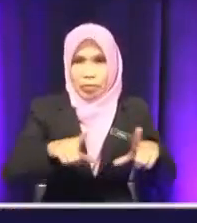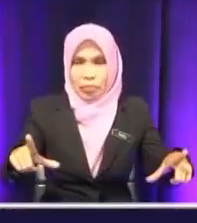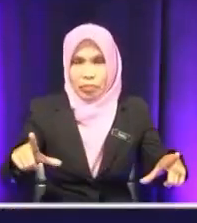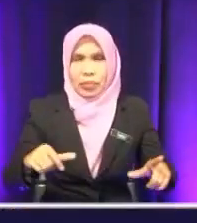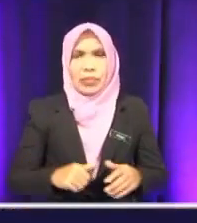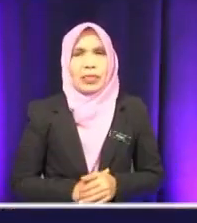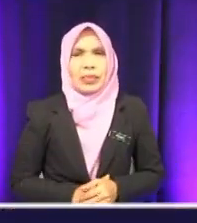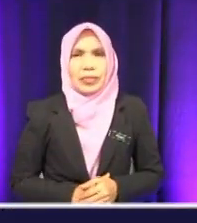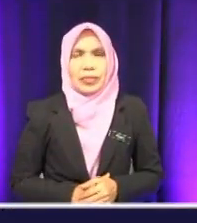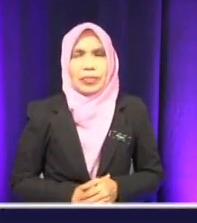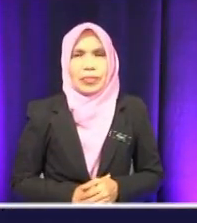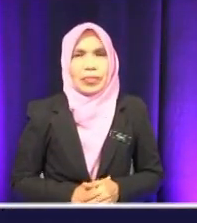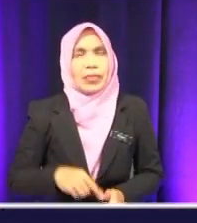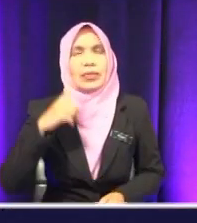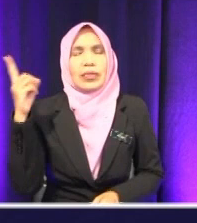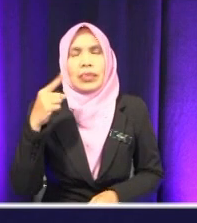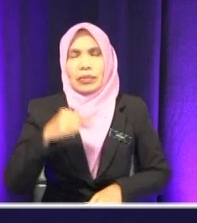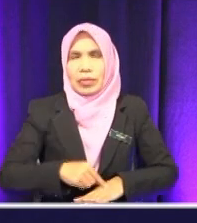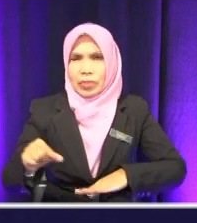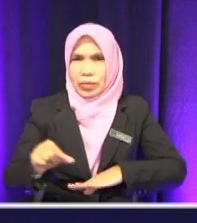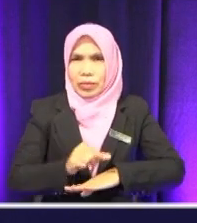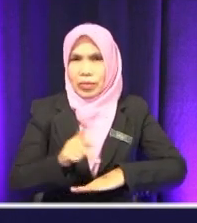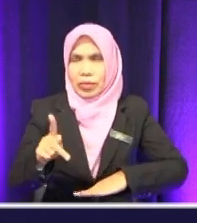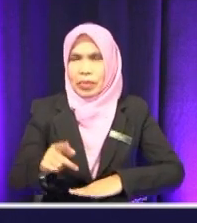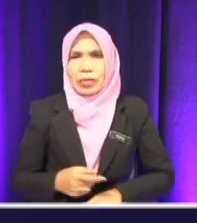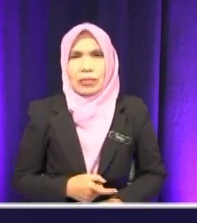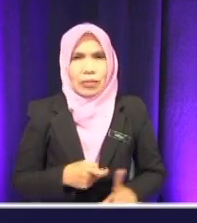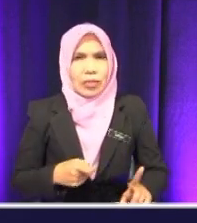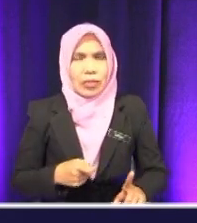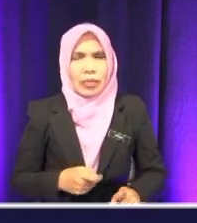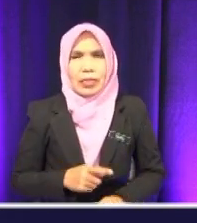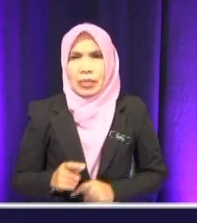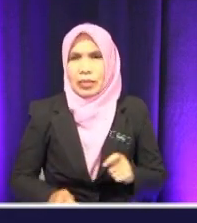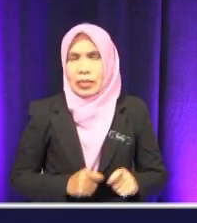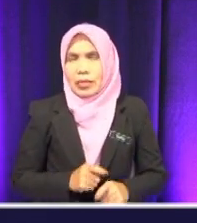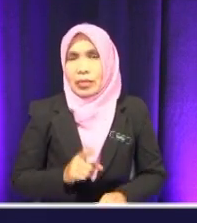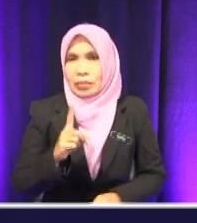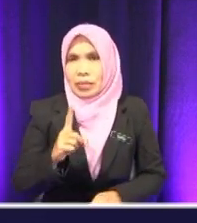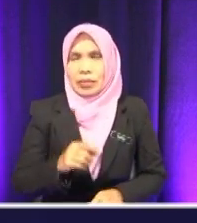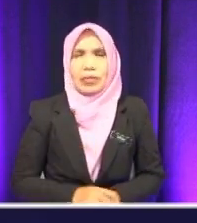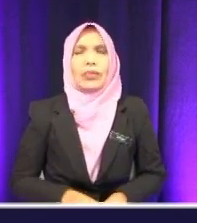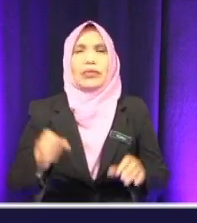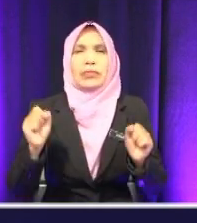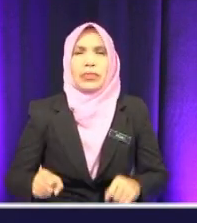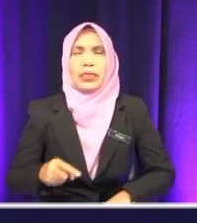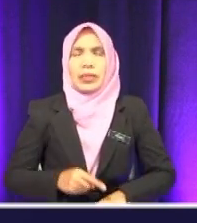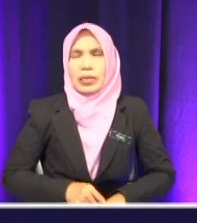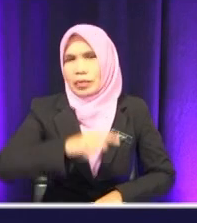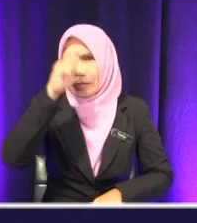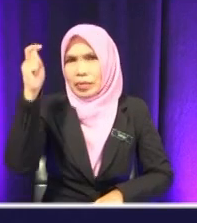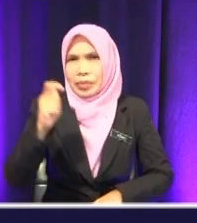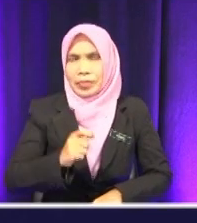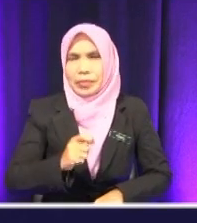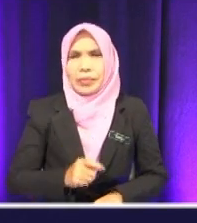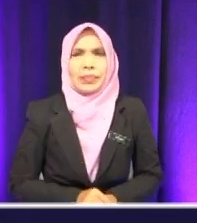itu memang lazim digunakan sejak daripada tingkatan satu jadi dia boleh tanya apakah hari ini walaupun tanpa formula